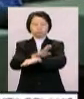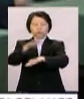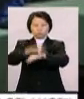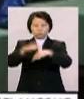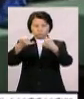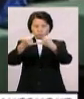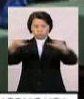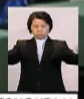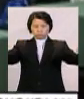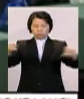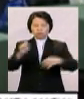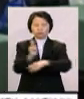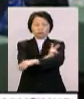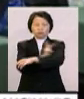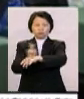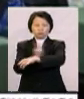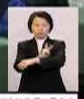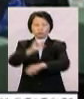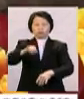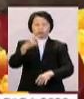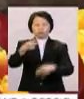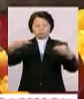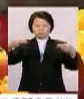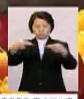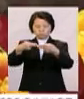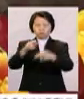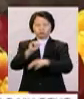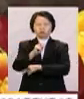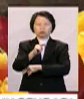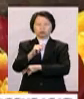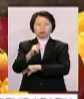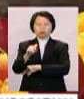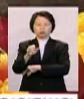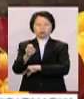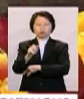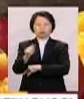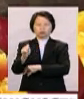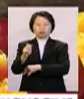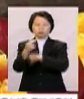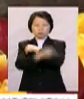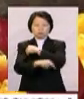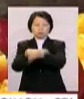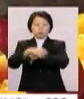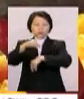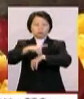dalam talian sektor koperasi jawatan kuasa perhubungan angkasa negeri di Langkawi.